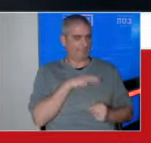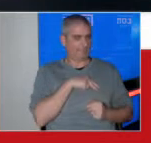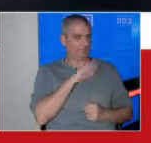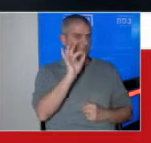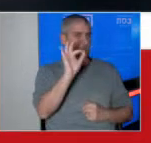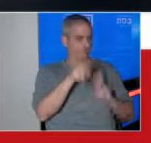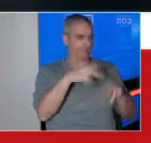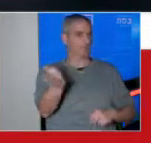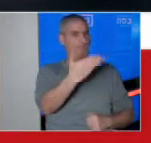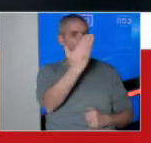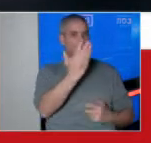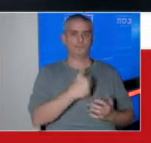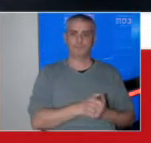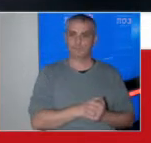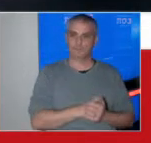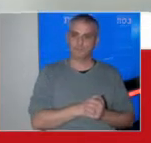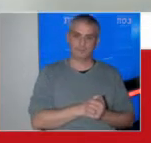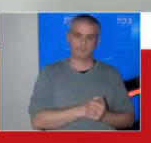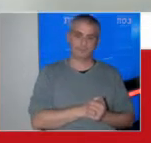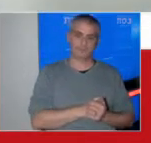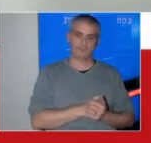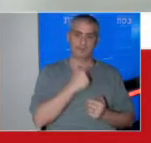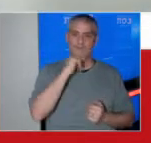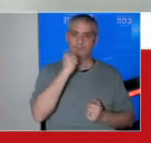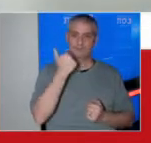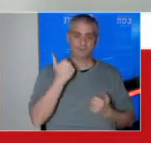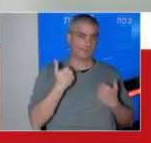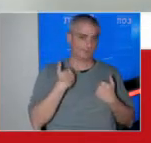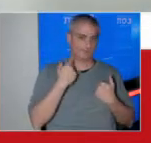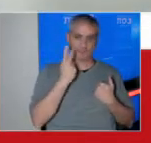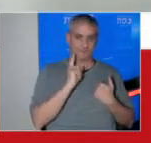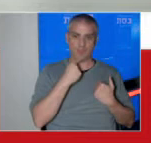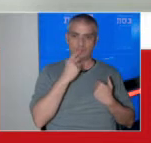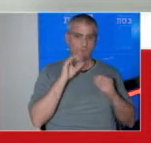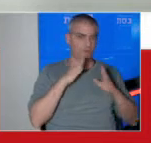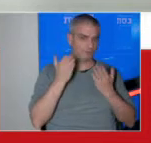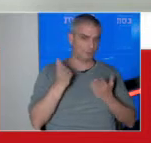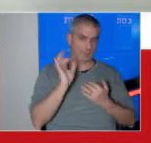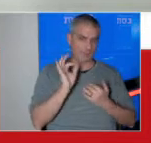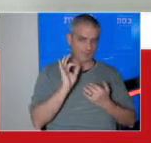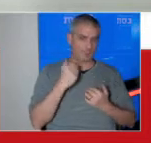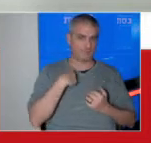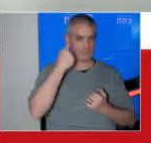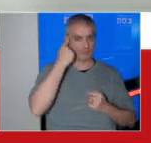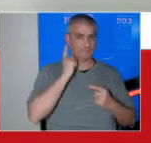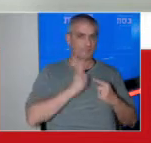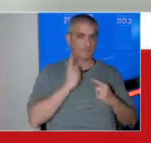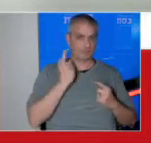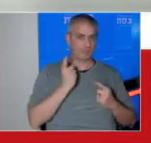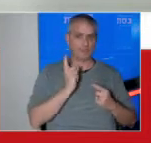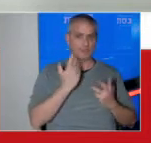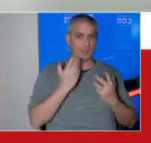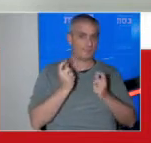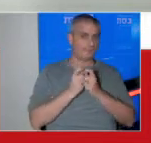שלכם. טפלו בזה. אז קודם כל אני לא כמובן הדובר של הממשלה עדיין, ואנחנו יודעים בדיוק